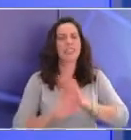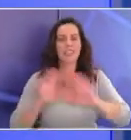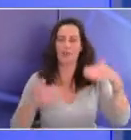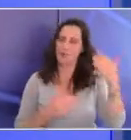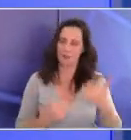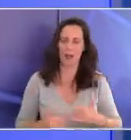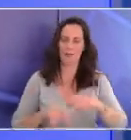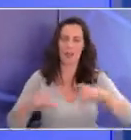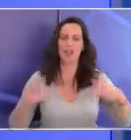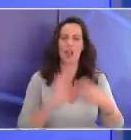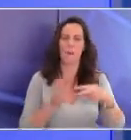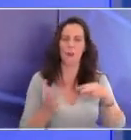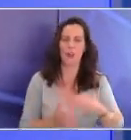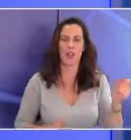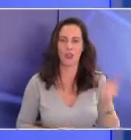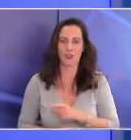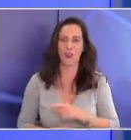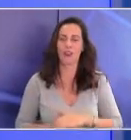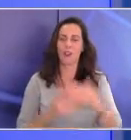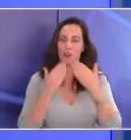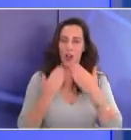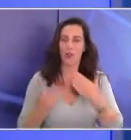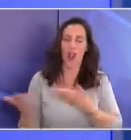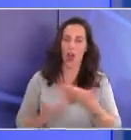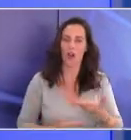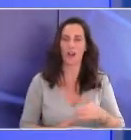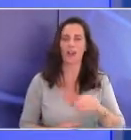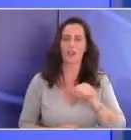עד כאן המגרש הפוליטי לשבוע הזה. נודה לאורך